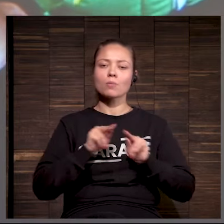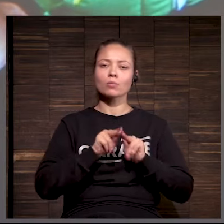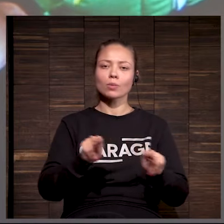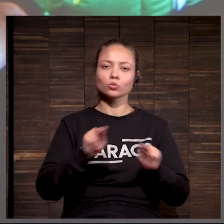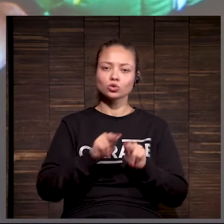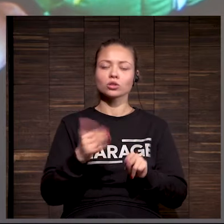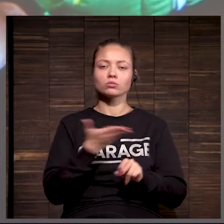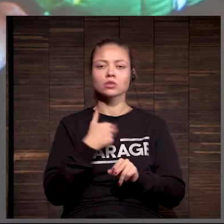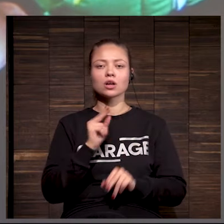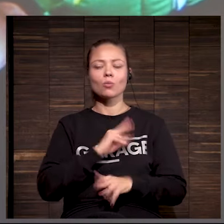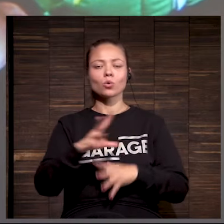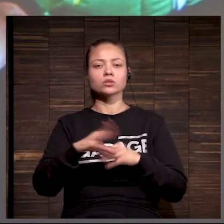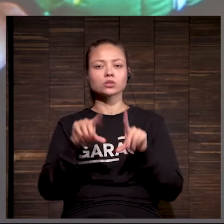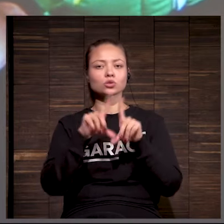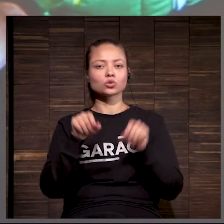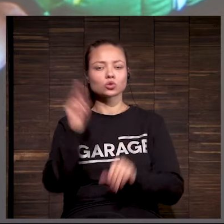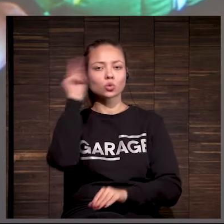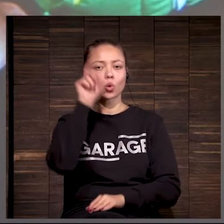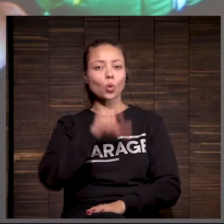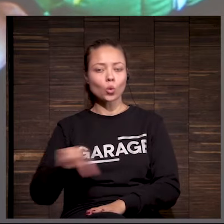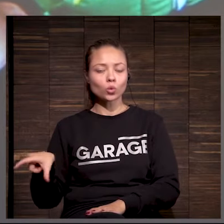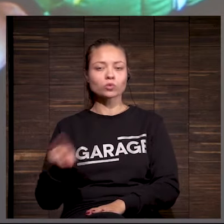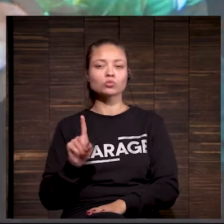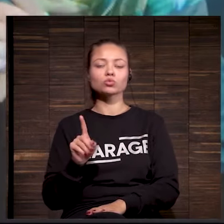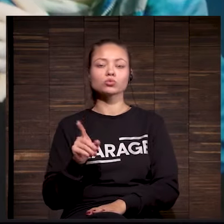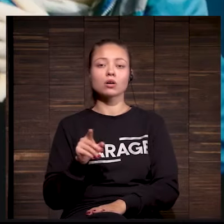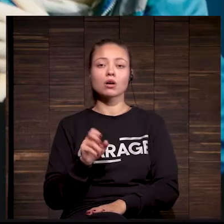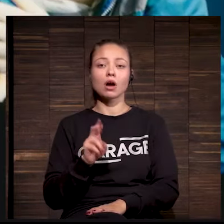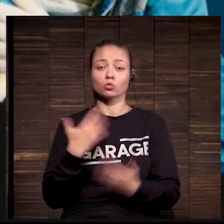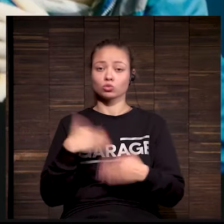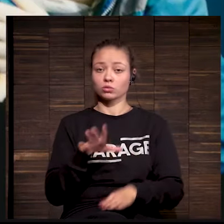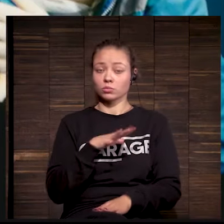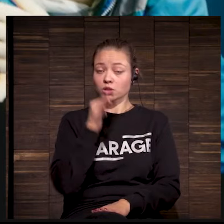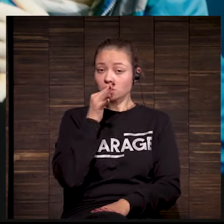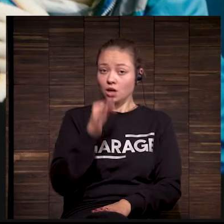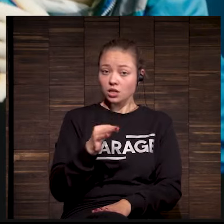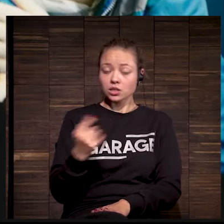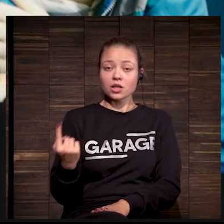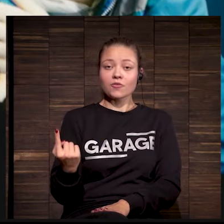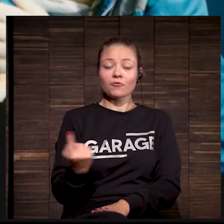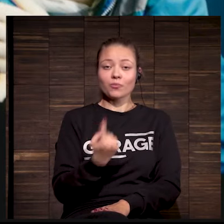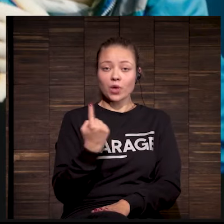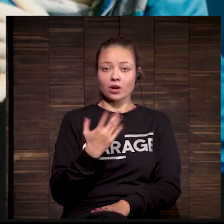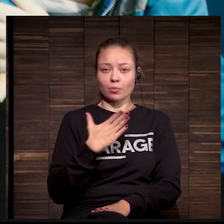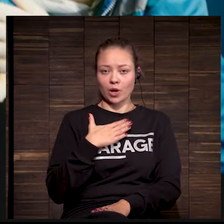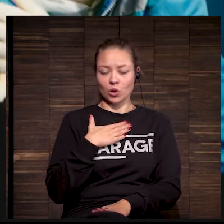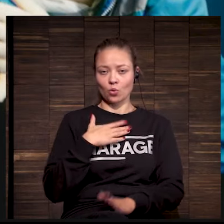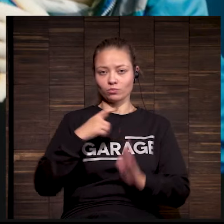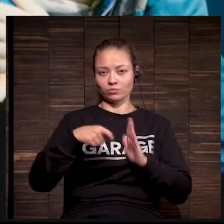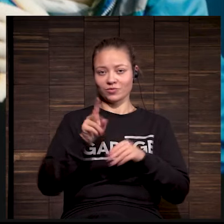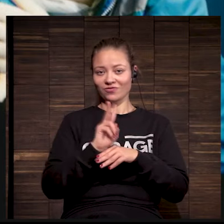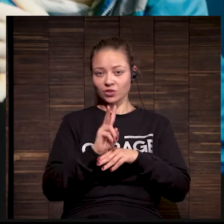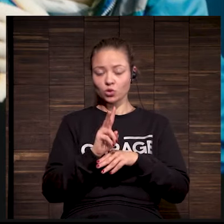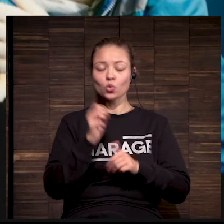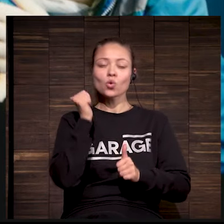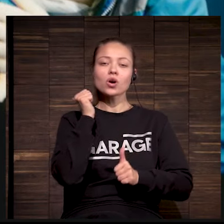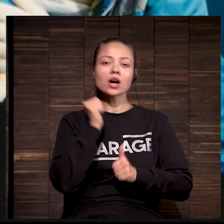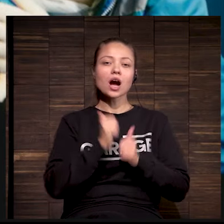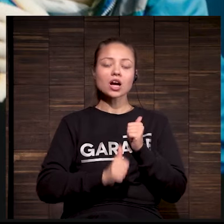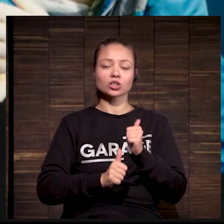с школьниками потому что как мы уже было сказано в первом моем видео каждого человека из